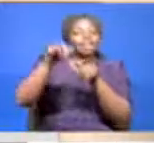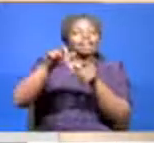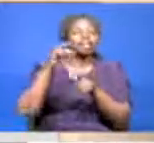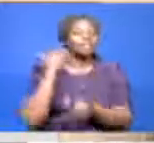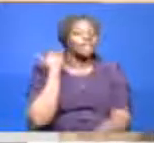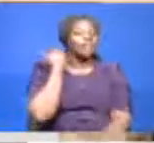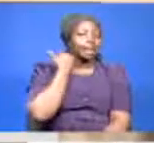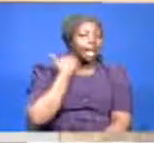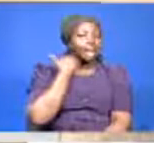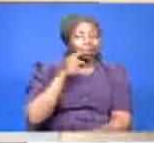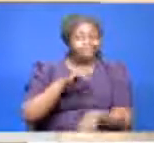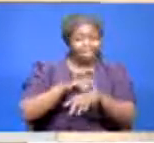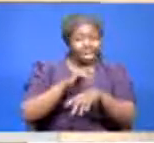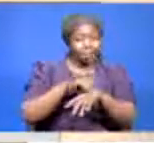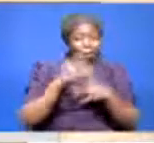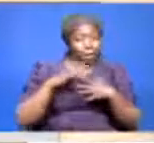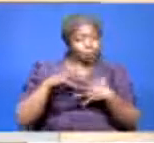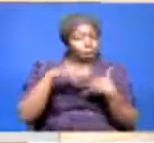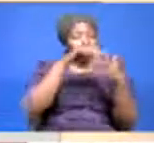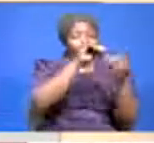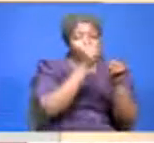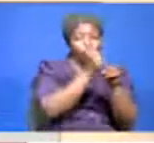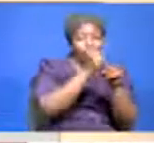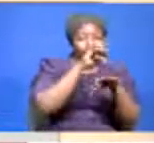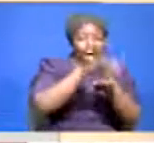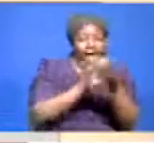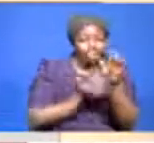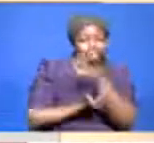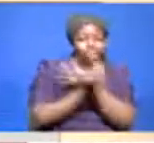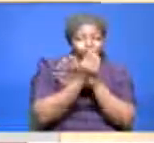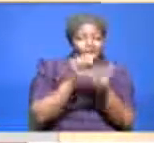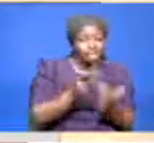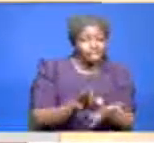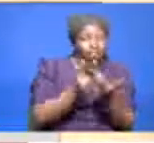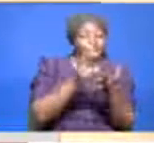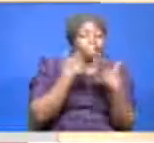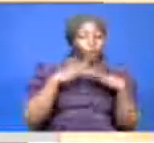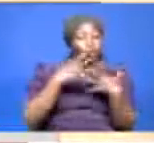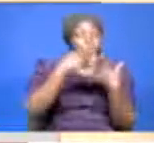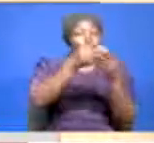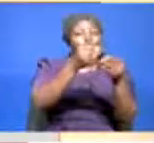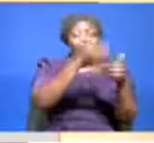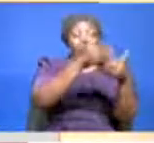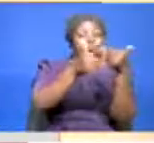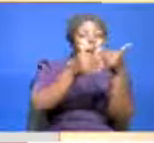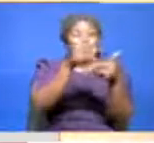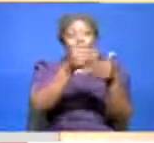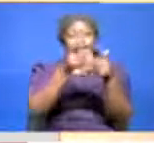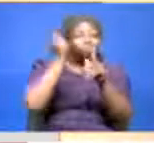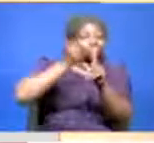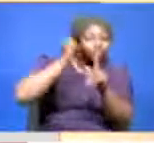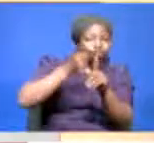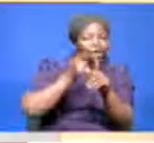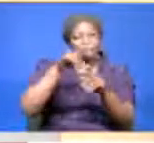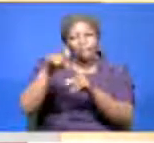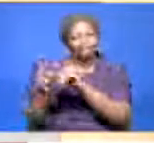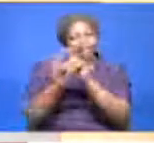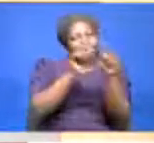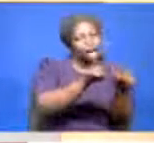especially watu wa vibarua ya mjengo, lazima wapitie hizo area ya kutengenezea hii pombe,